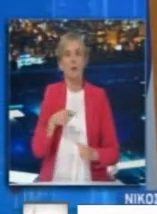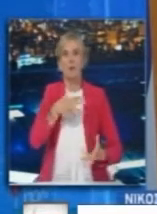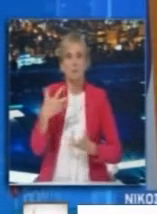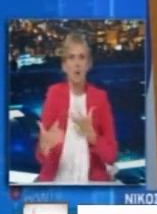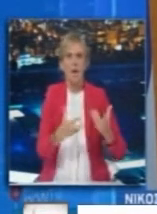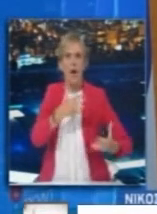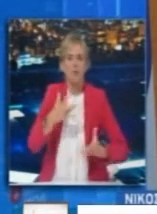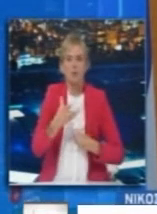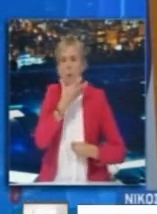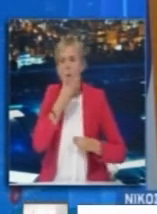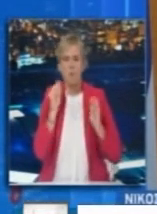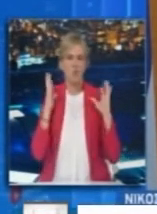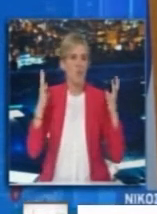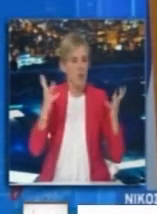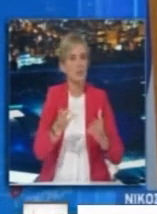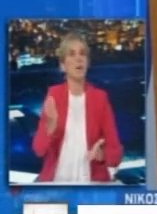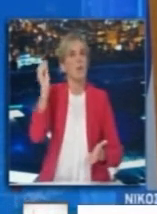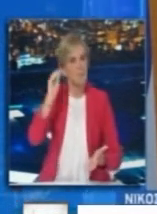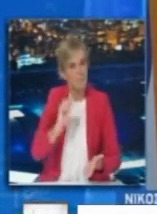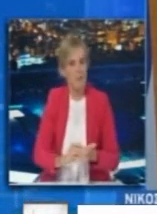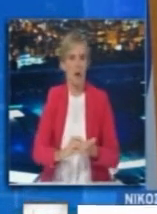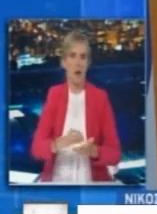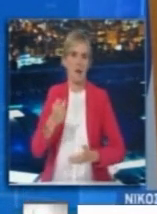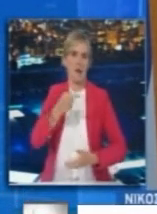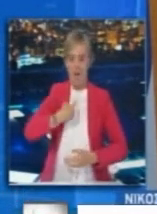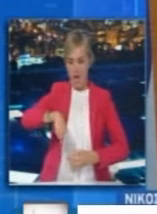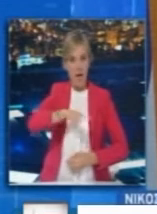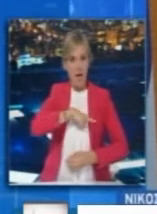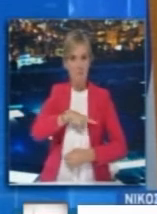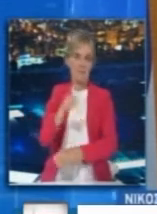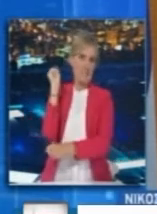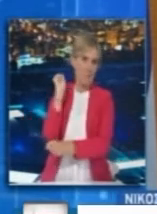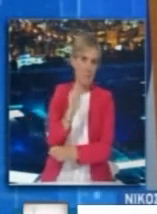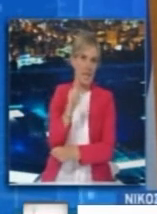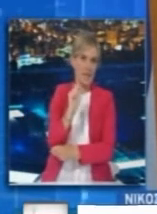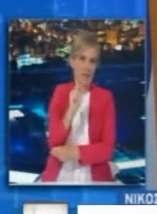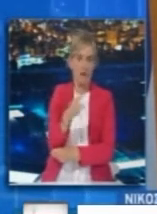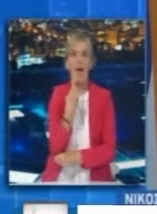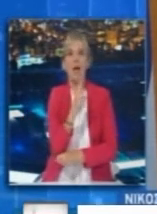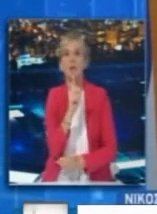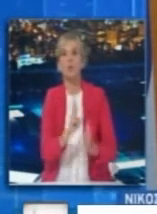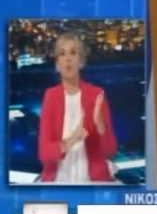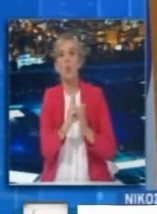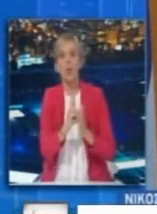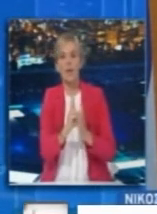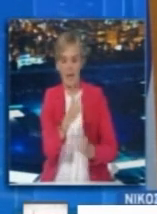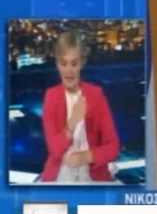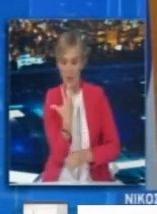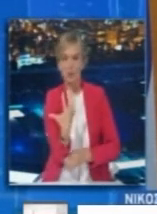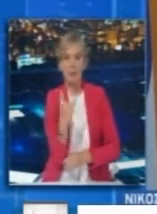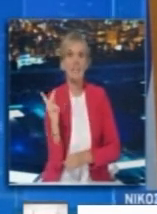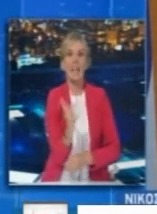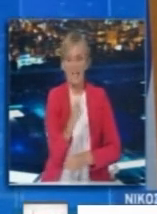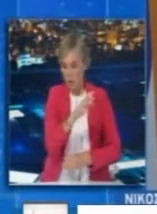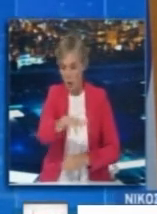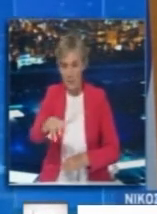σημεία. Μέσω του 112 εστάλησαν συνολικά 9 SMS για την εκένωση 25 οικισμών, εκ των οποίων τα 4 SMS σήμερα το